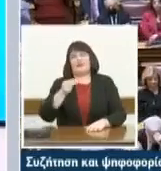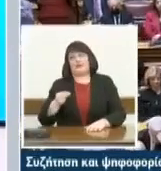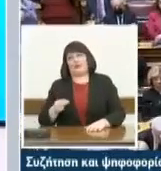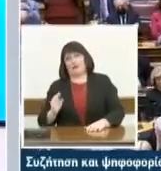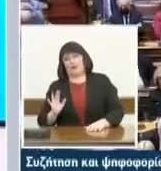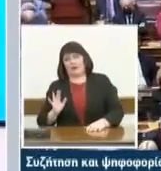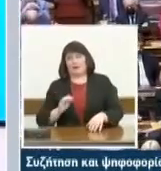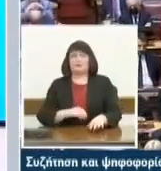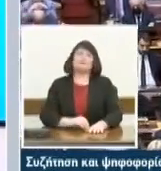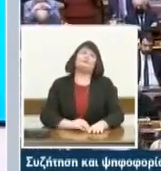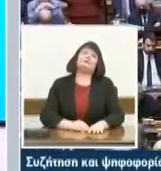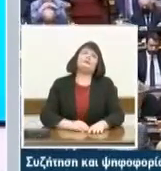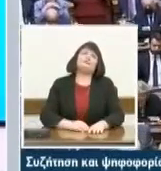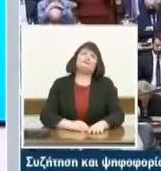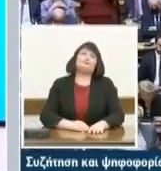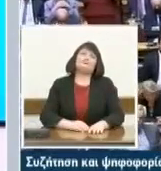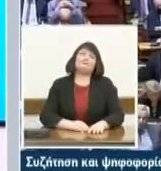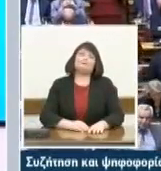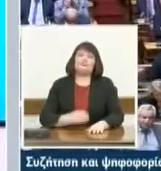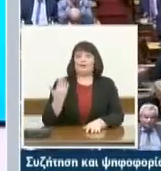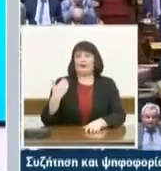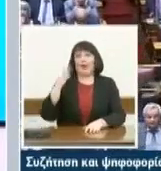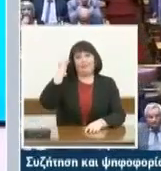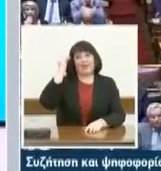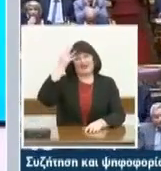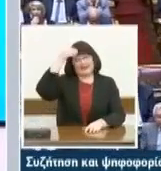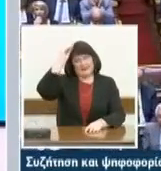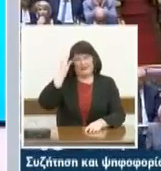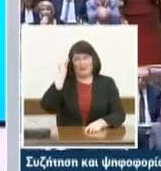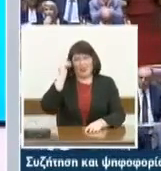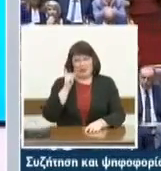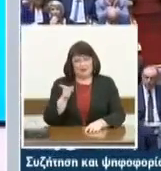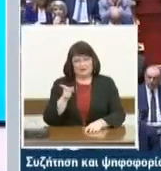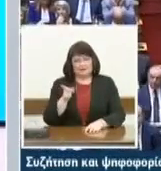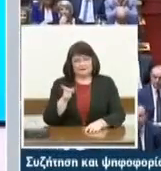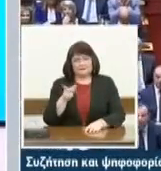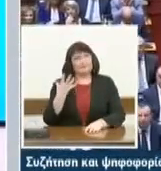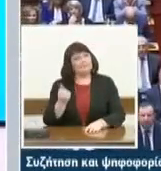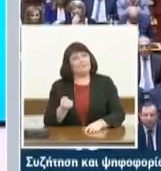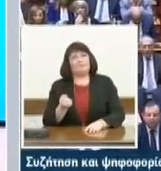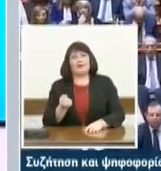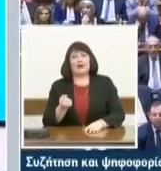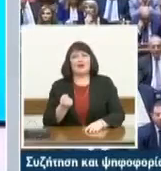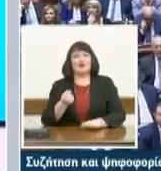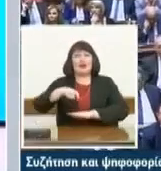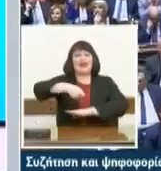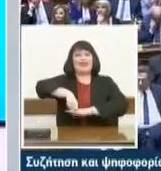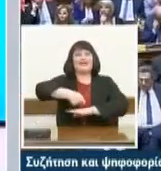στο πόστο του. Έτσι. Λοιπόν, ο κύριος Σταμάτης δεν έχει ανάγκη τώρα από Σταυρό. Κατάλαβε. Για το κόμμα παλεύει. Σωστά. Να